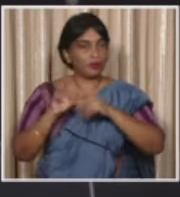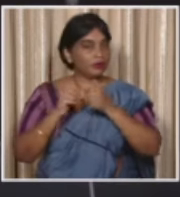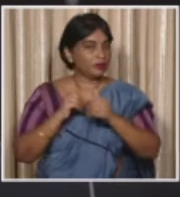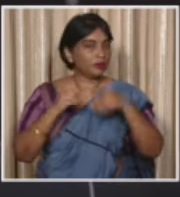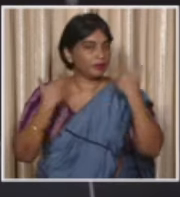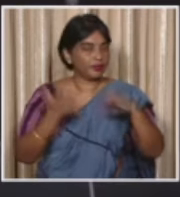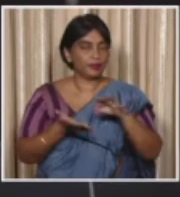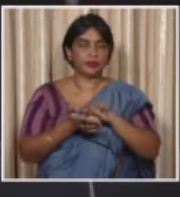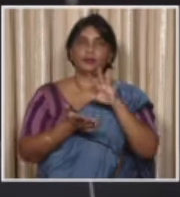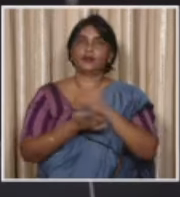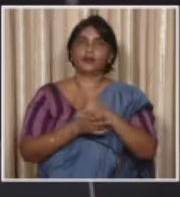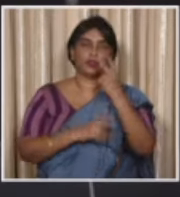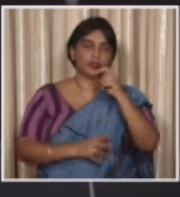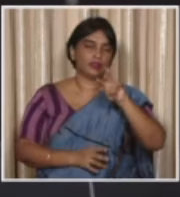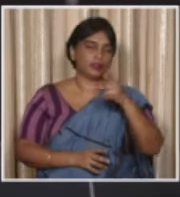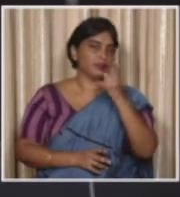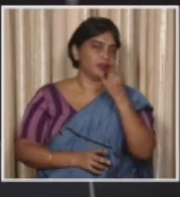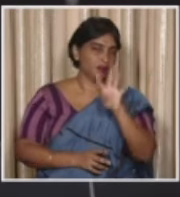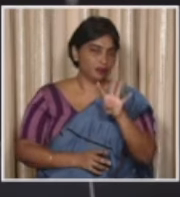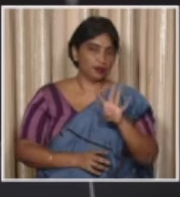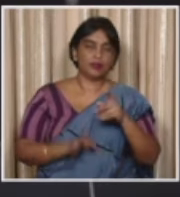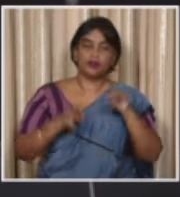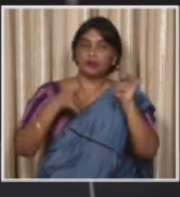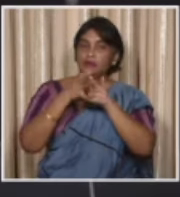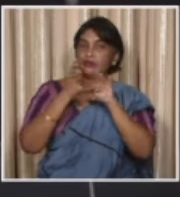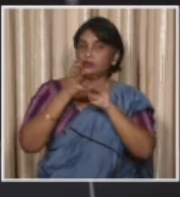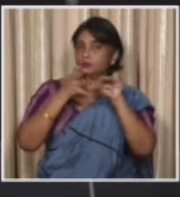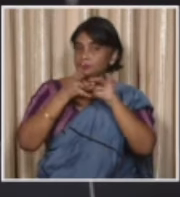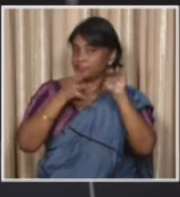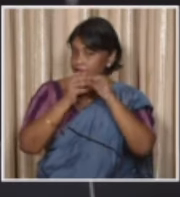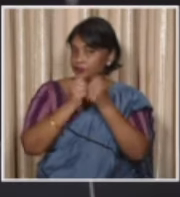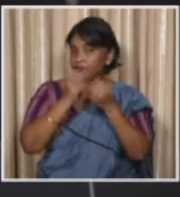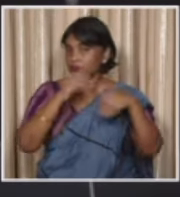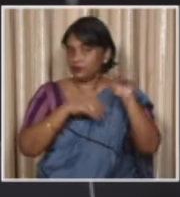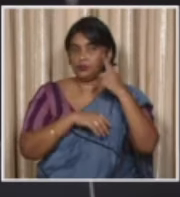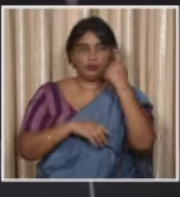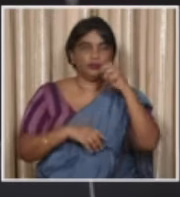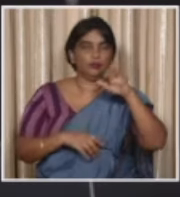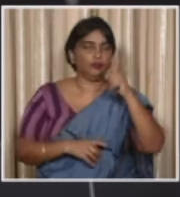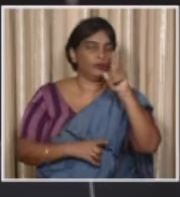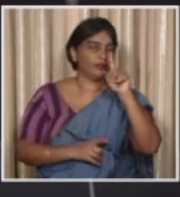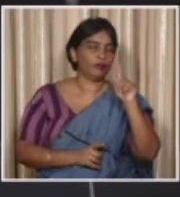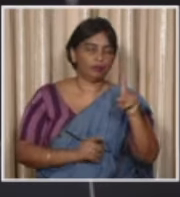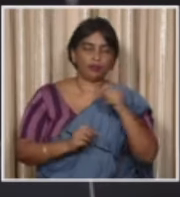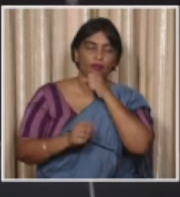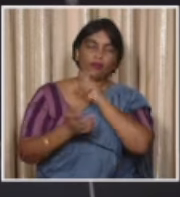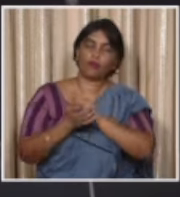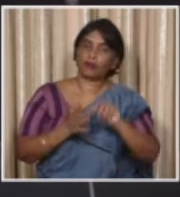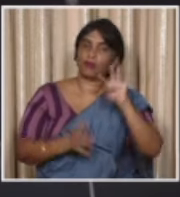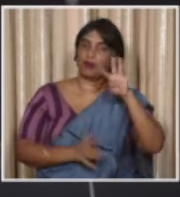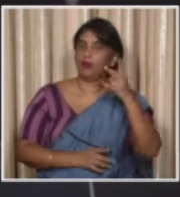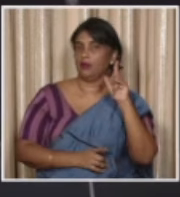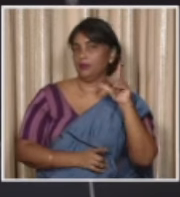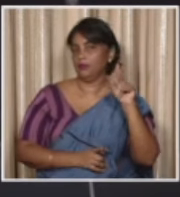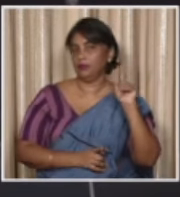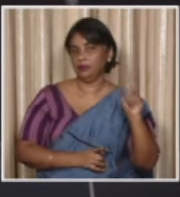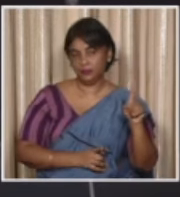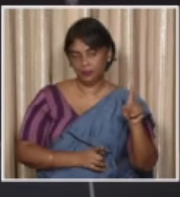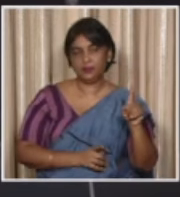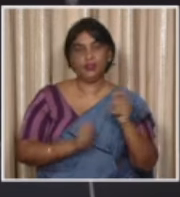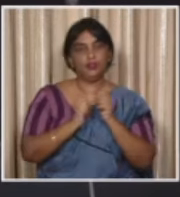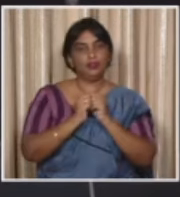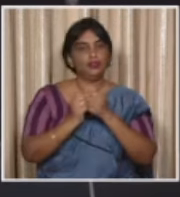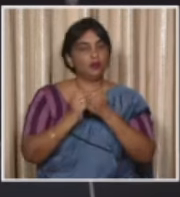කිරීම 2214. ශ්‍රේණිගත උසස්වීම 1971. විශ්‍රාම ගැනීම 471.